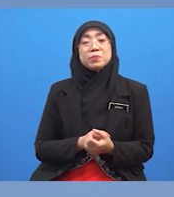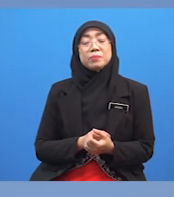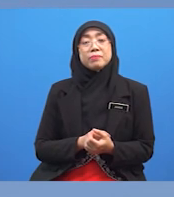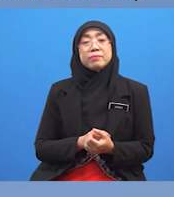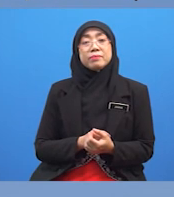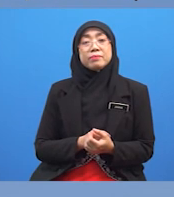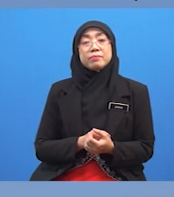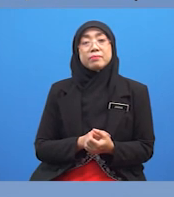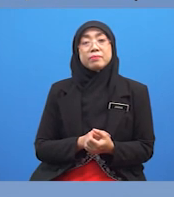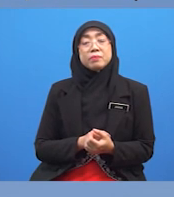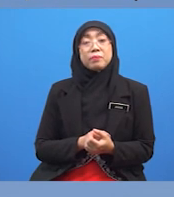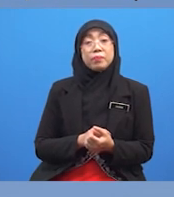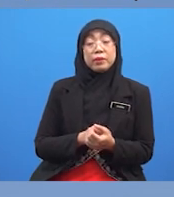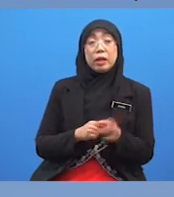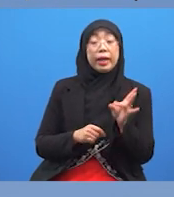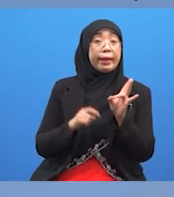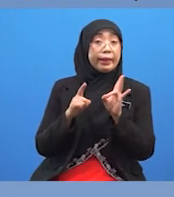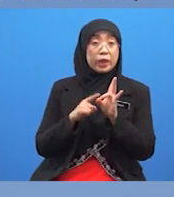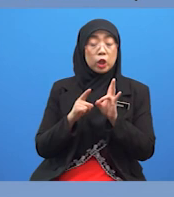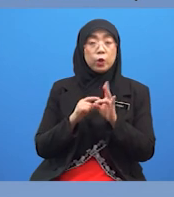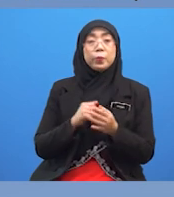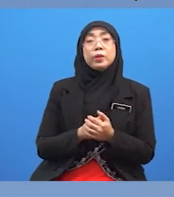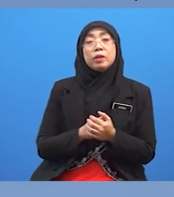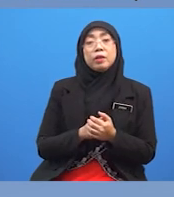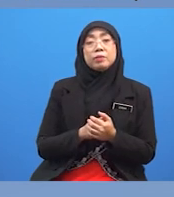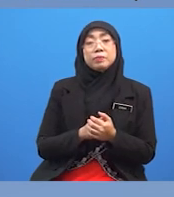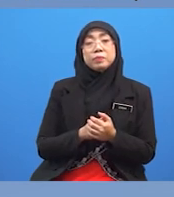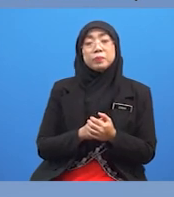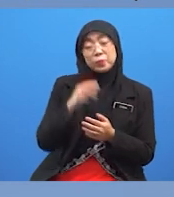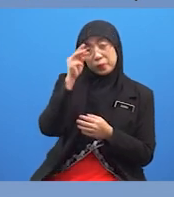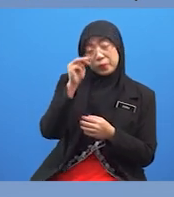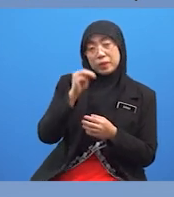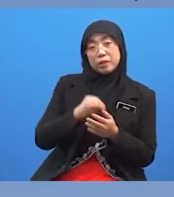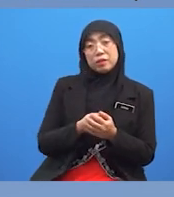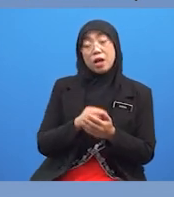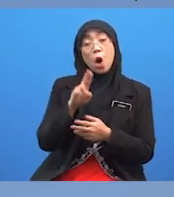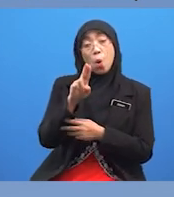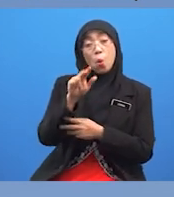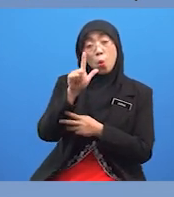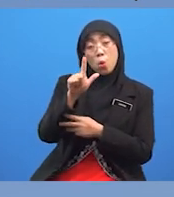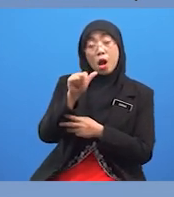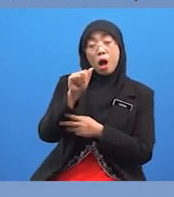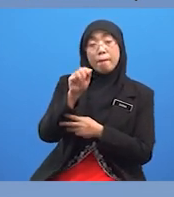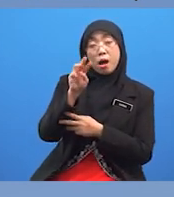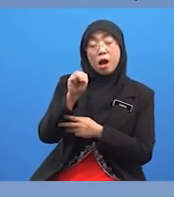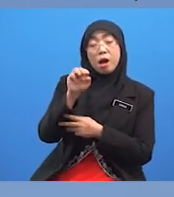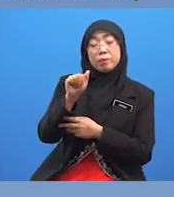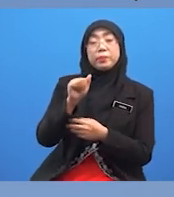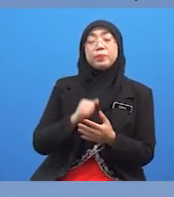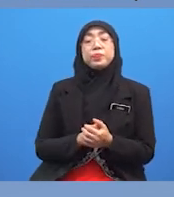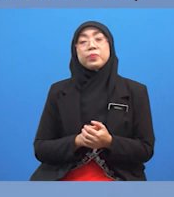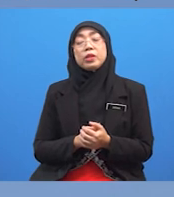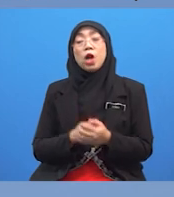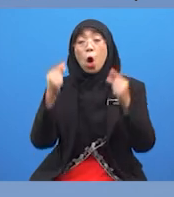Aspek keagamaan yang ketujuh ialah memuliakan alim ulama. memuliakan alim ulama atau